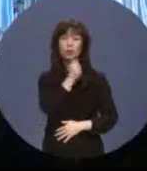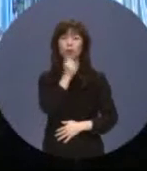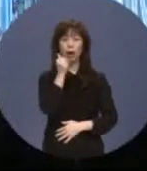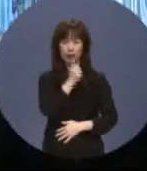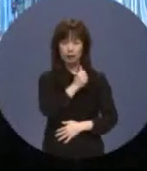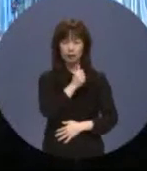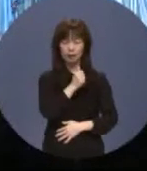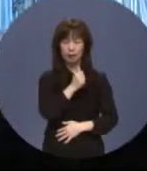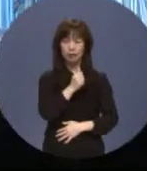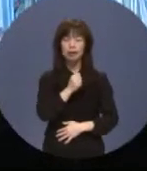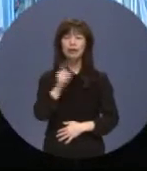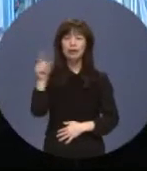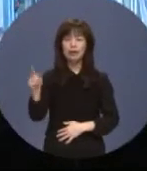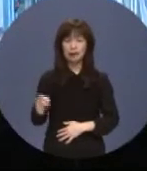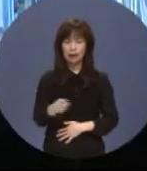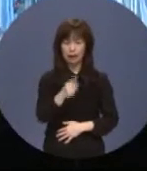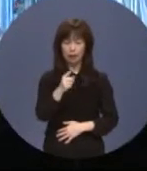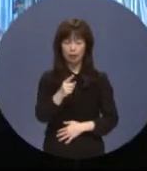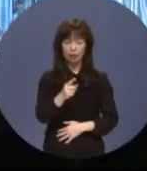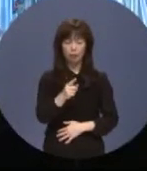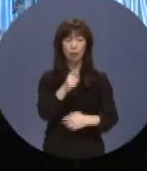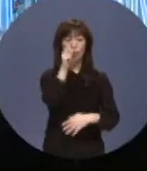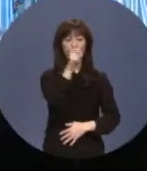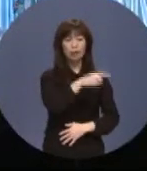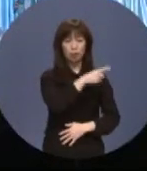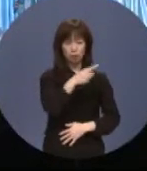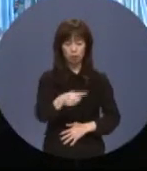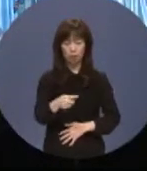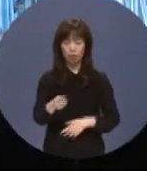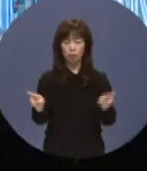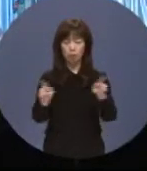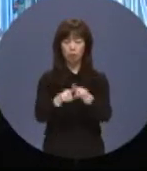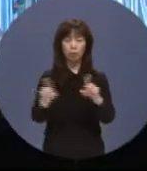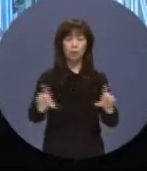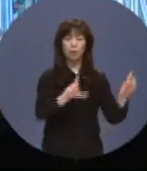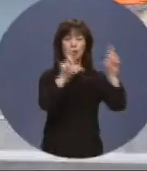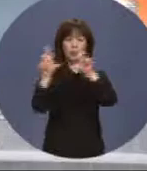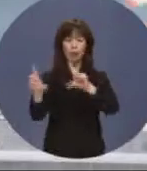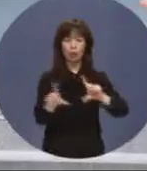紹介し、自然との共生を訴える物語です。